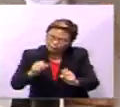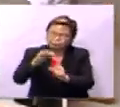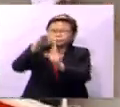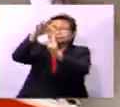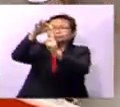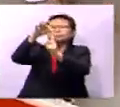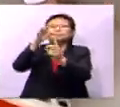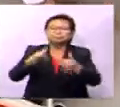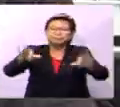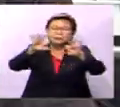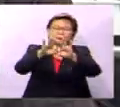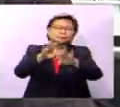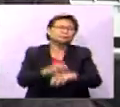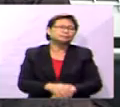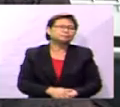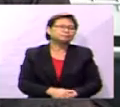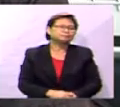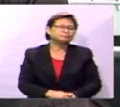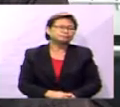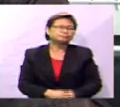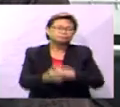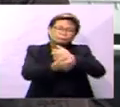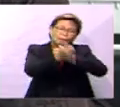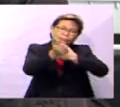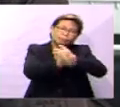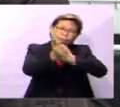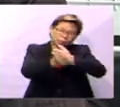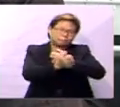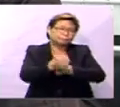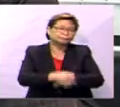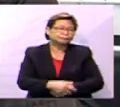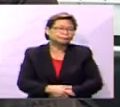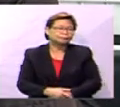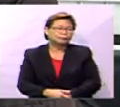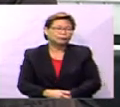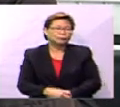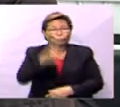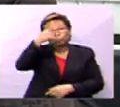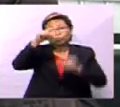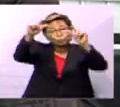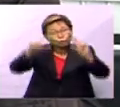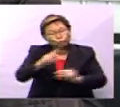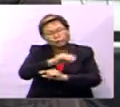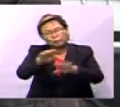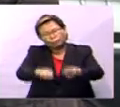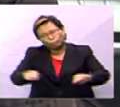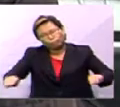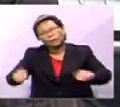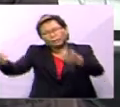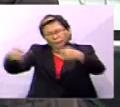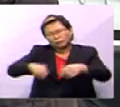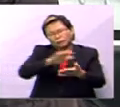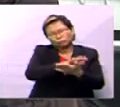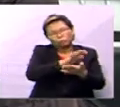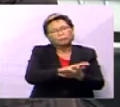keutamaan. Agak berisiko tinggilah untuk cikgu-cikgu dan anak-anak murid untuk datang ke